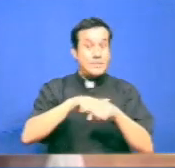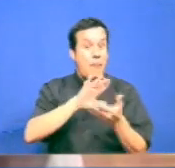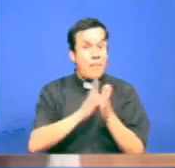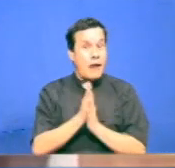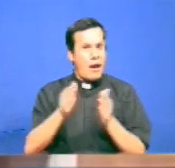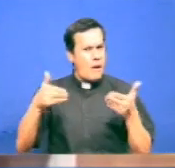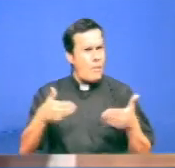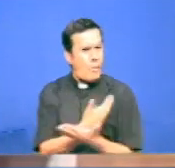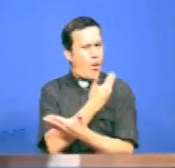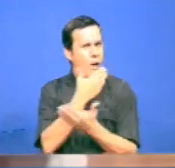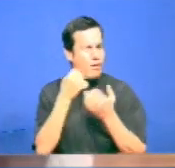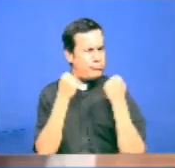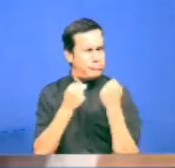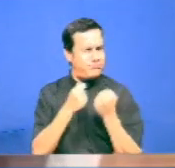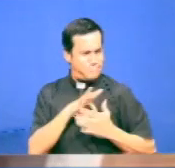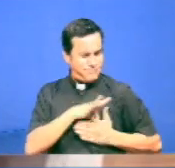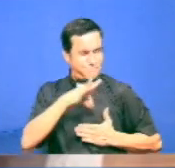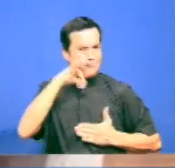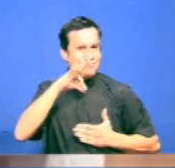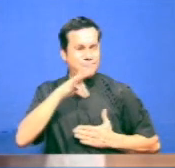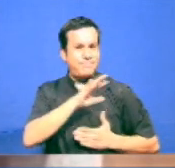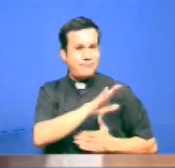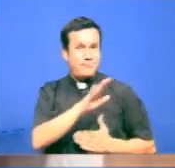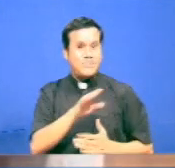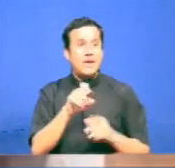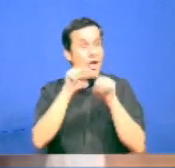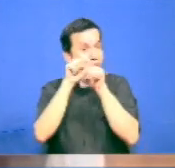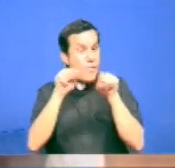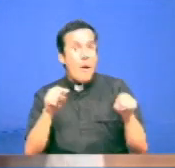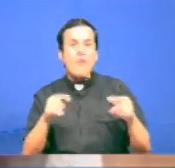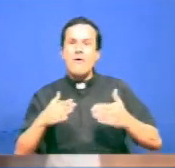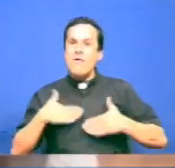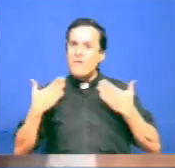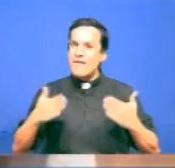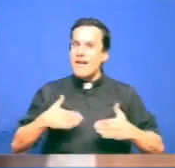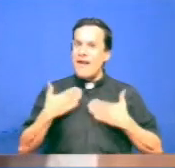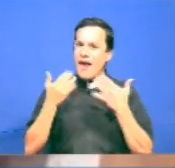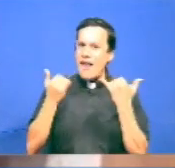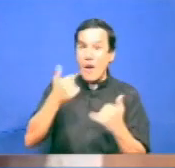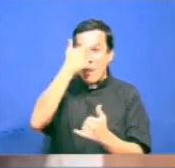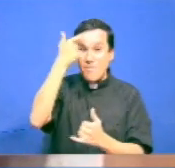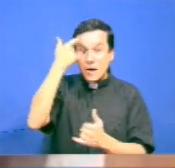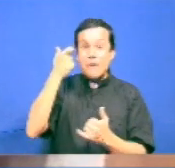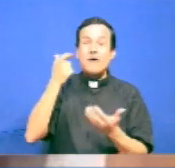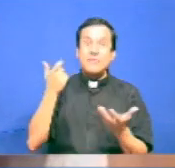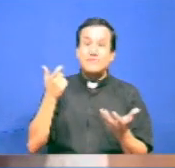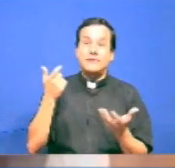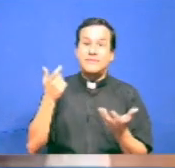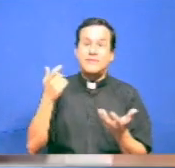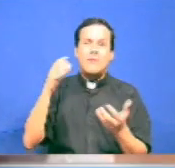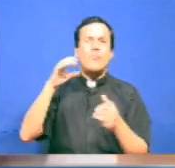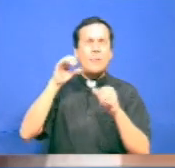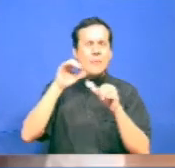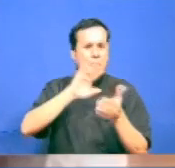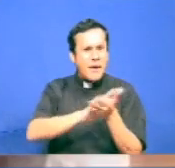rohoni zao. Na kwa vile sasa wanafurahi kwa kurudishiwa ile heshima ya kuwa wana wa Mungu,